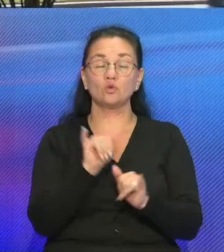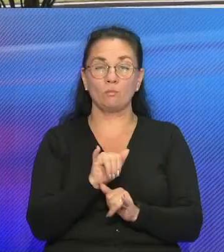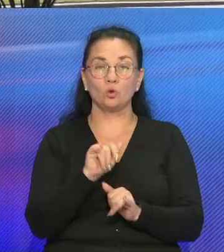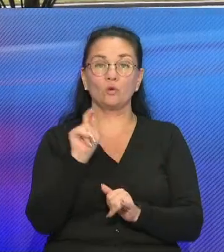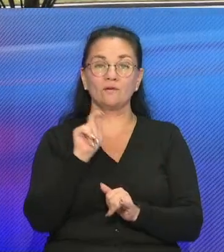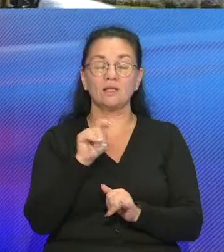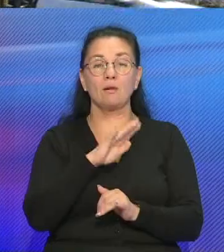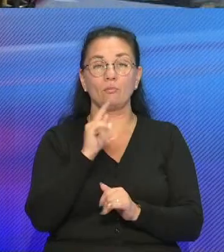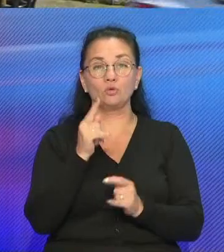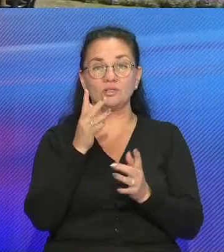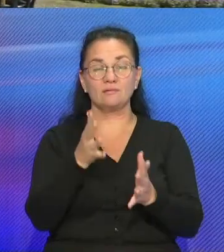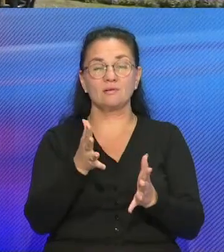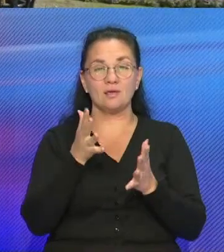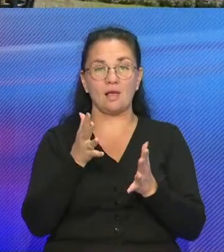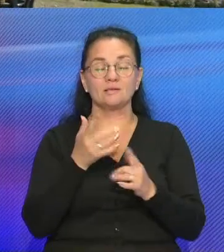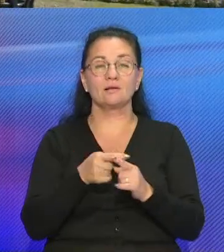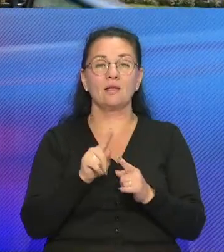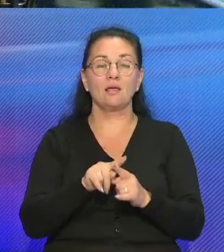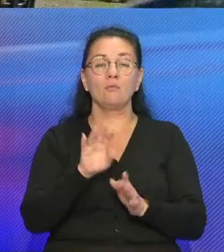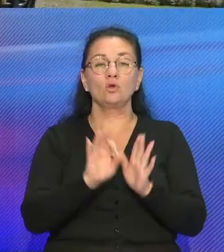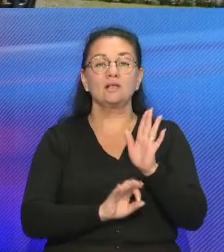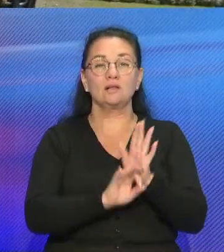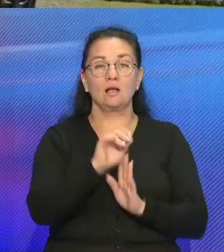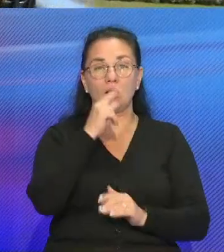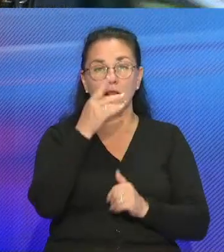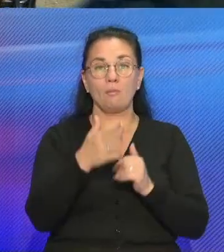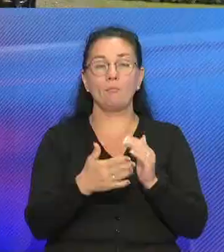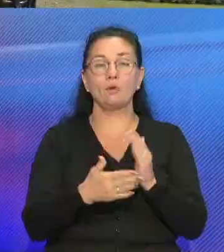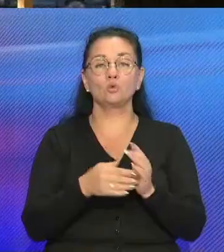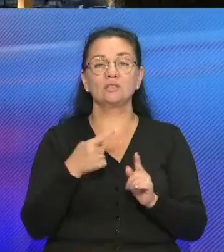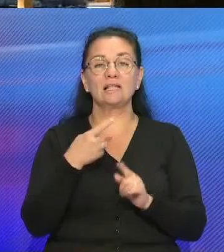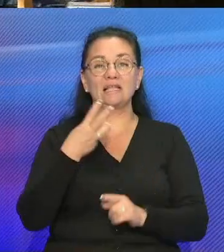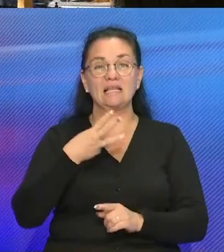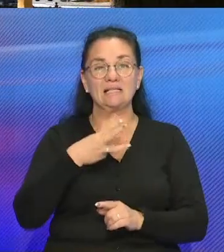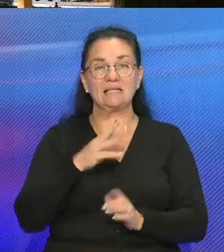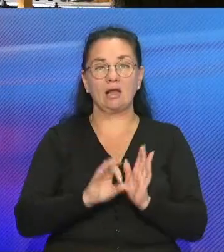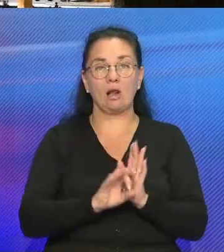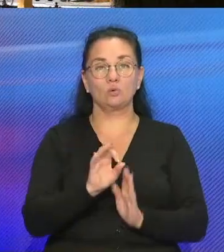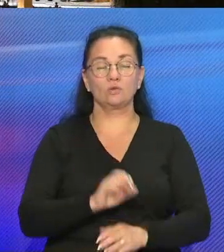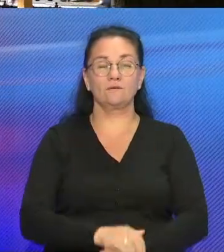неделю станет ясно, а слубок термометра знов наблизится до плюс 30 градусов.